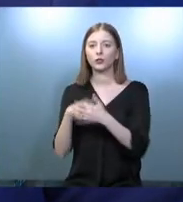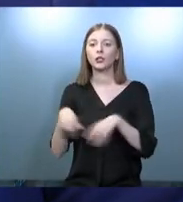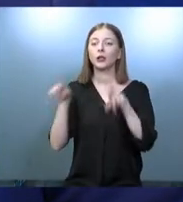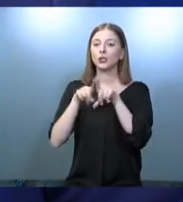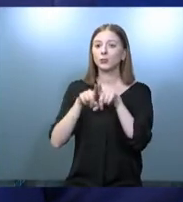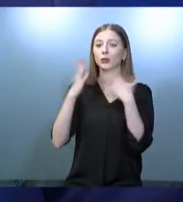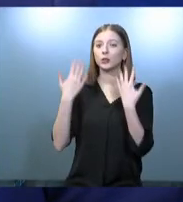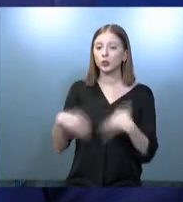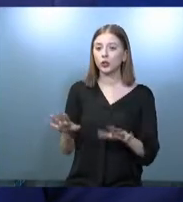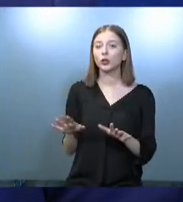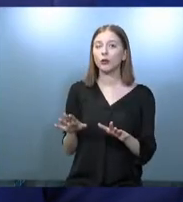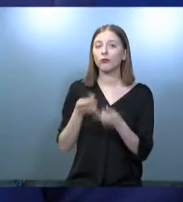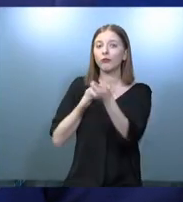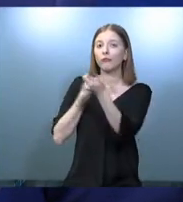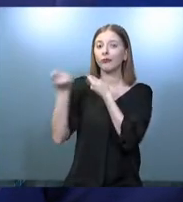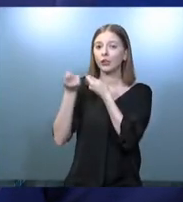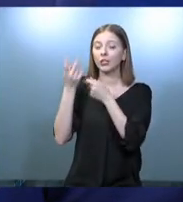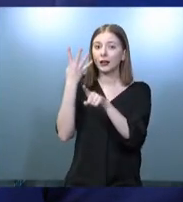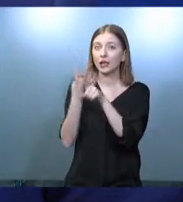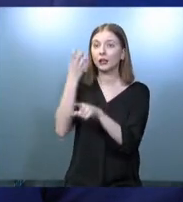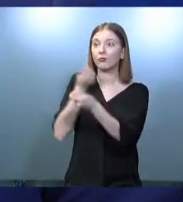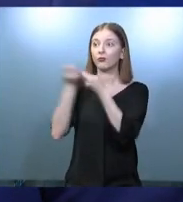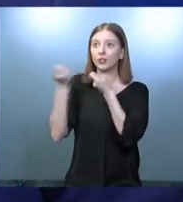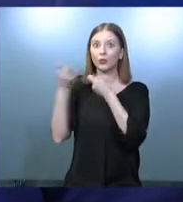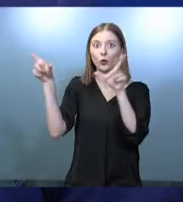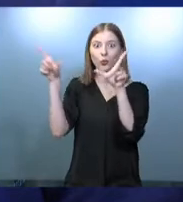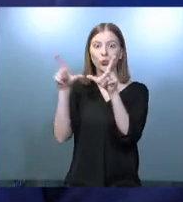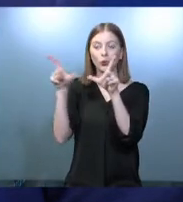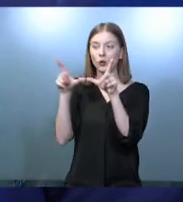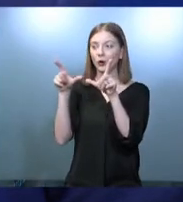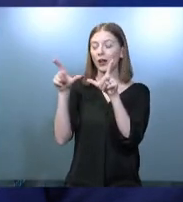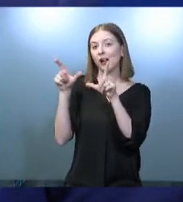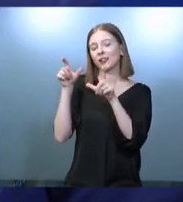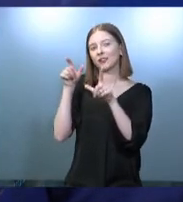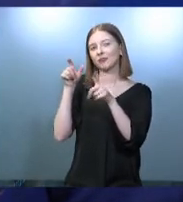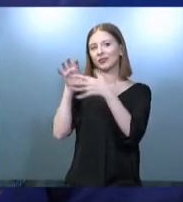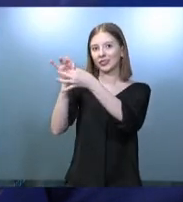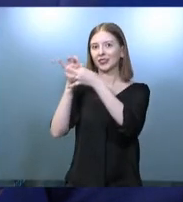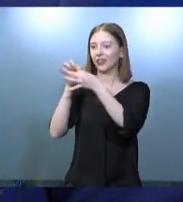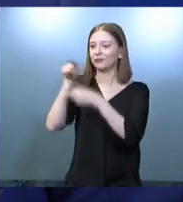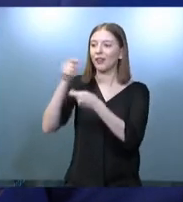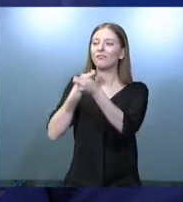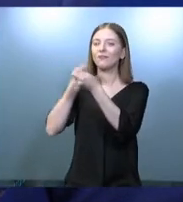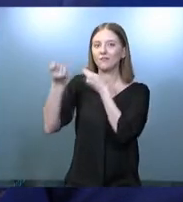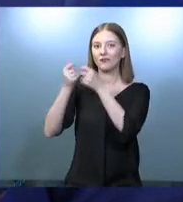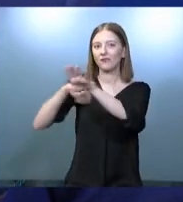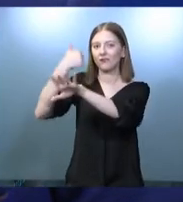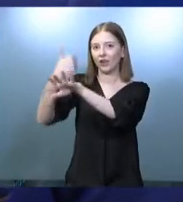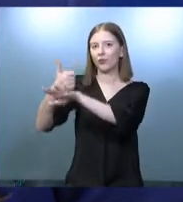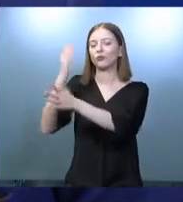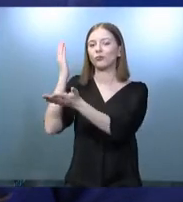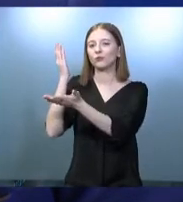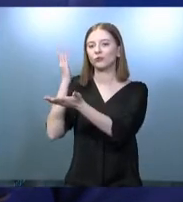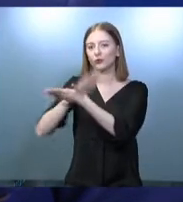kadenciją vadovauju Lietuvos ūkininkų sąjungai. Tai aš manyčiau, kadangi aš gyvenu mieste, o